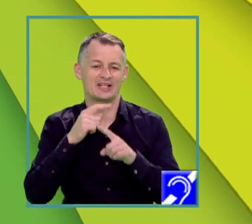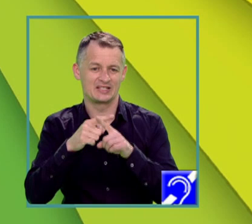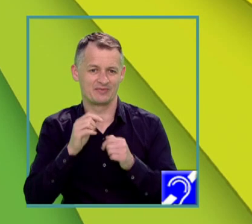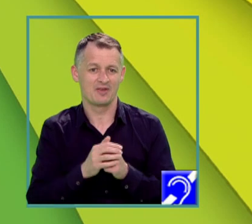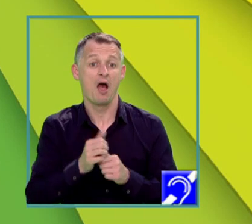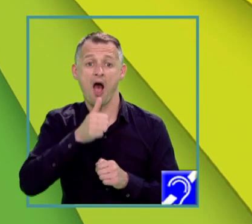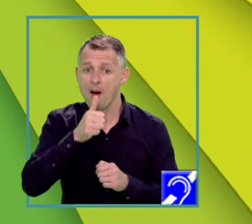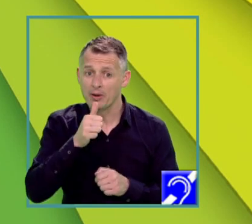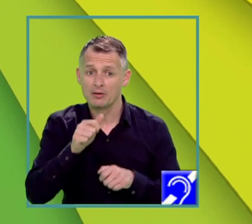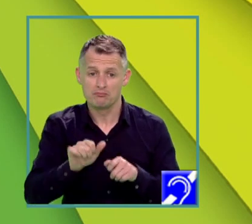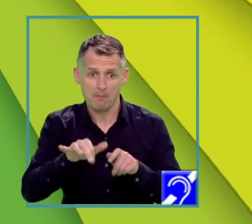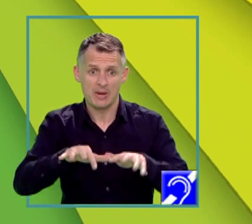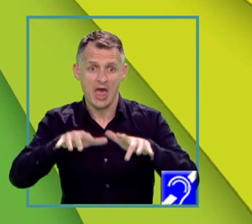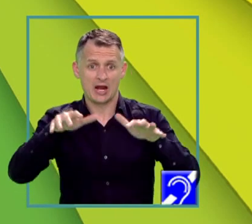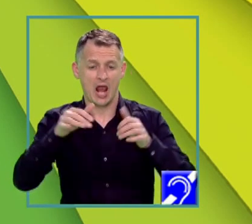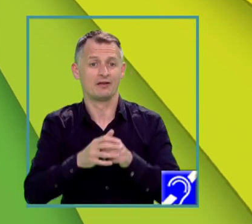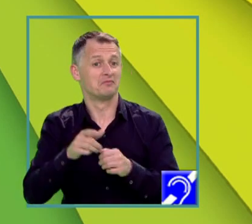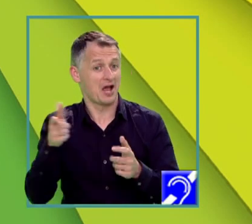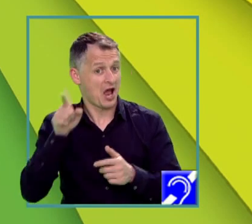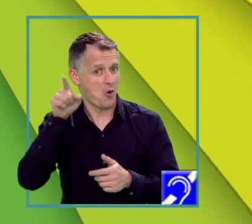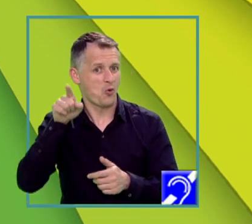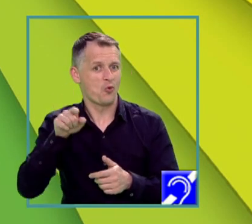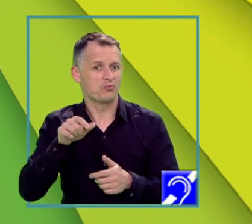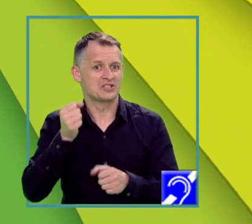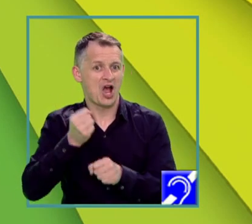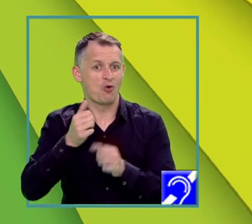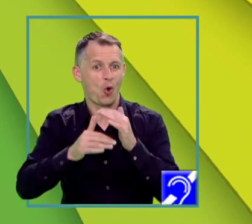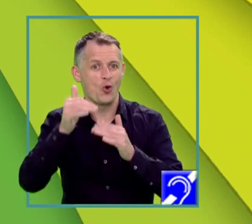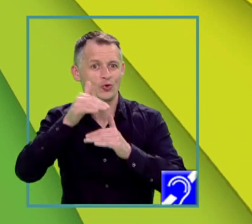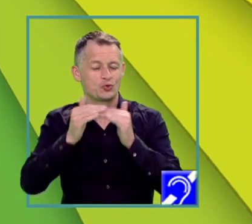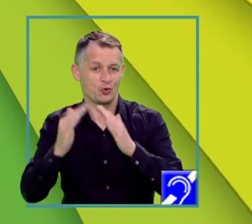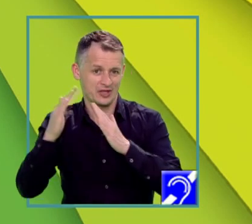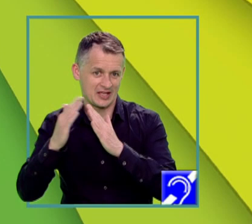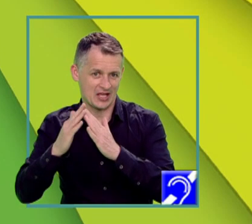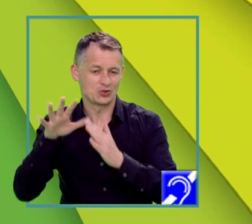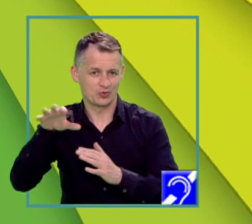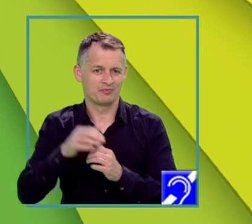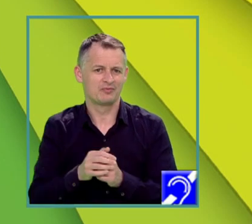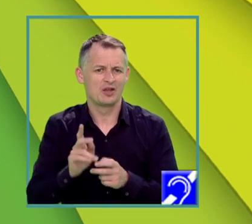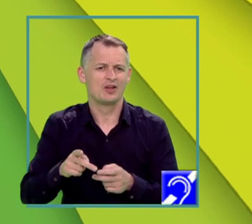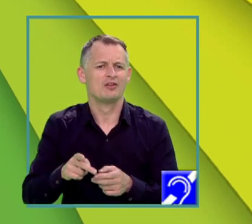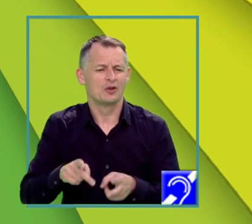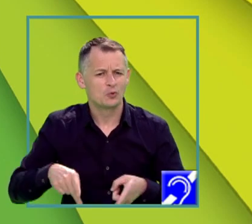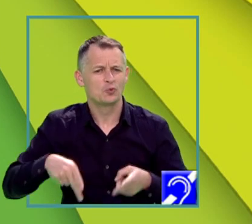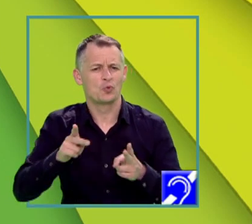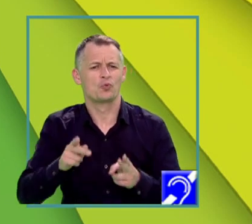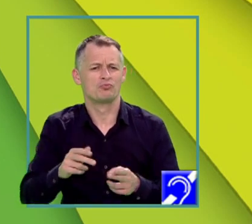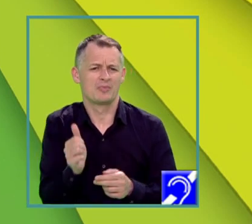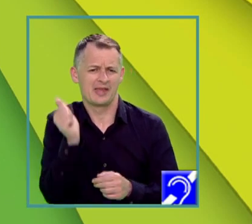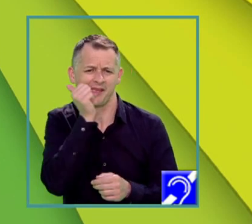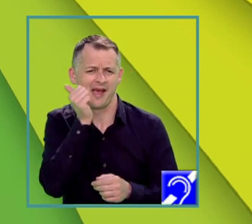în apropierea cărora sau a construi și stațiuni de sigure practicarea Sporturilor de iarnă drumețiile pe traseele marcate